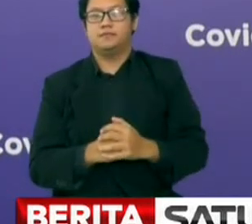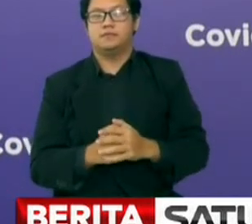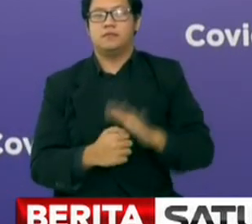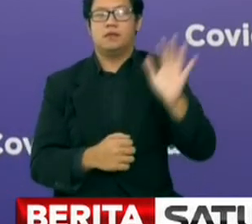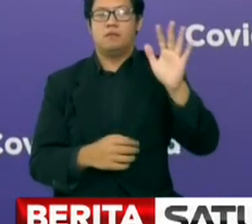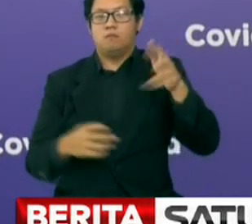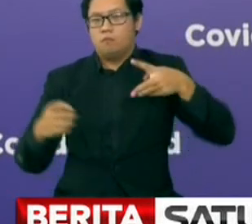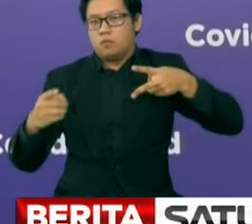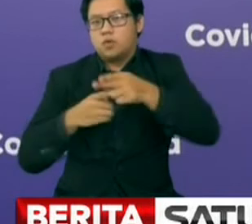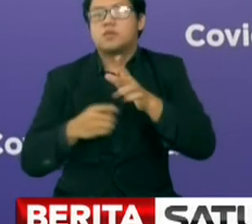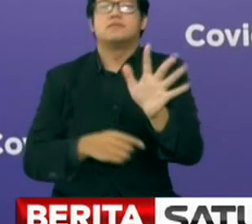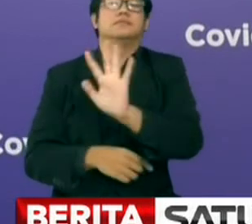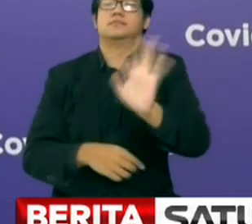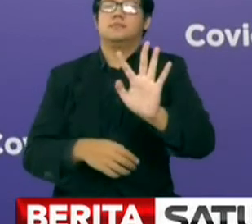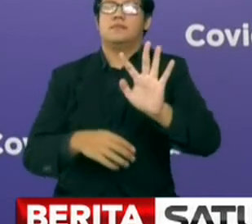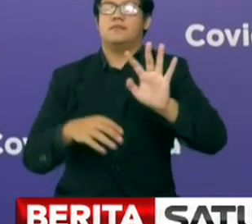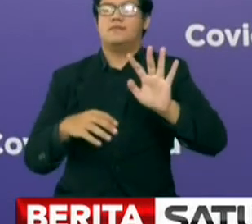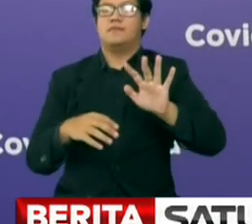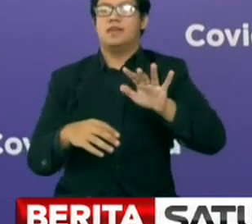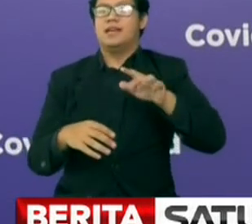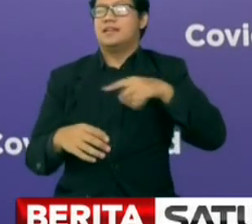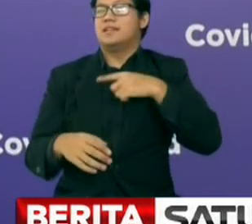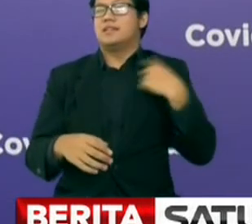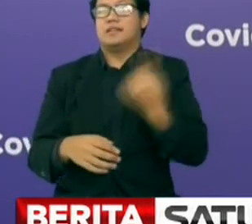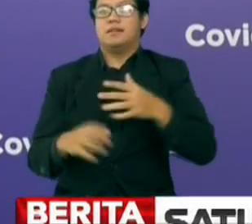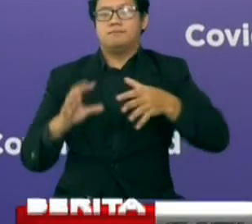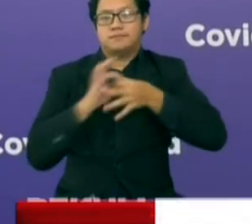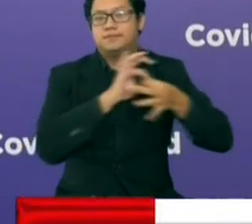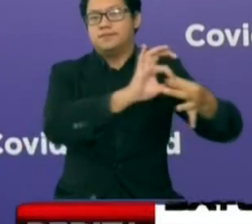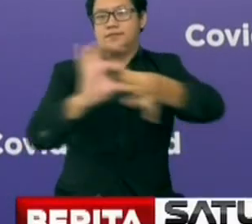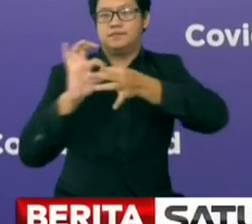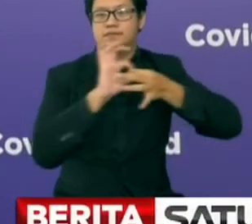terputus kita akan bertolak ke bergotong-royong terus-menerus